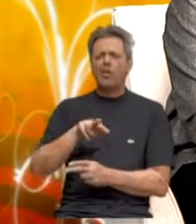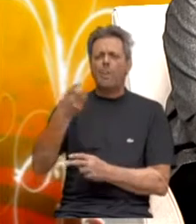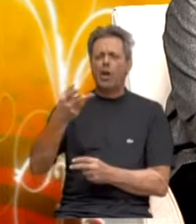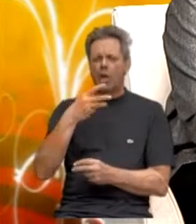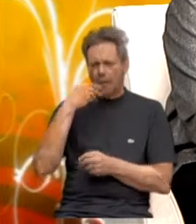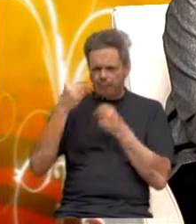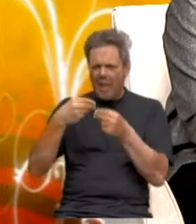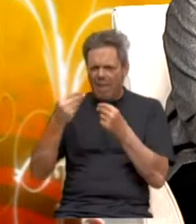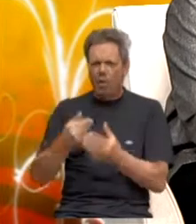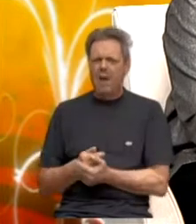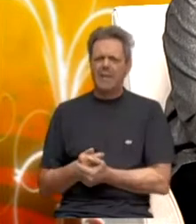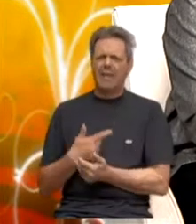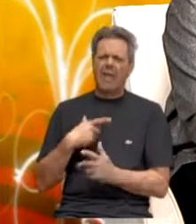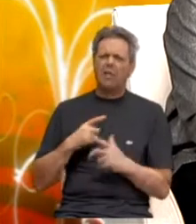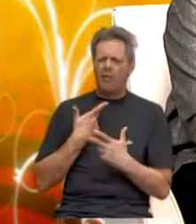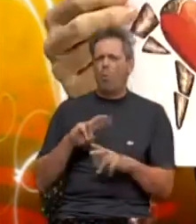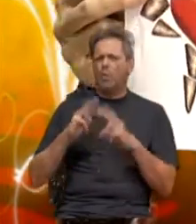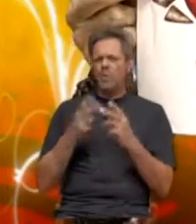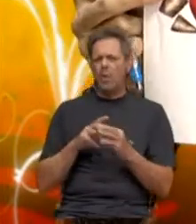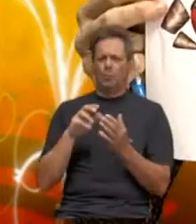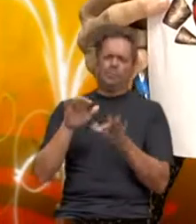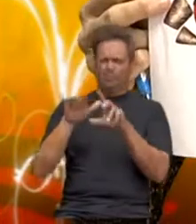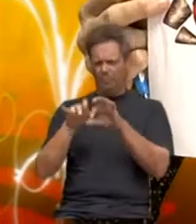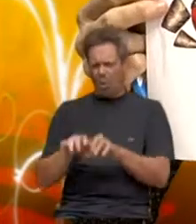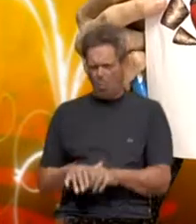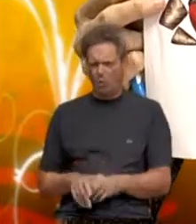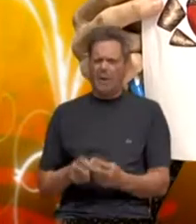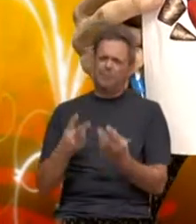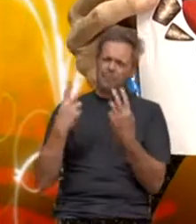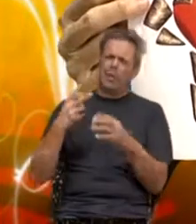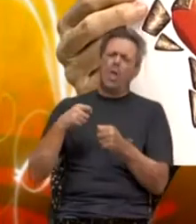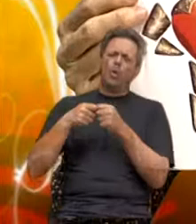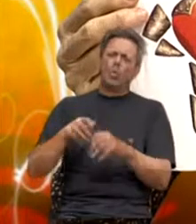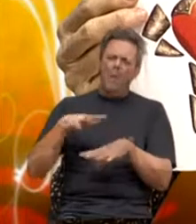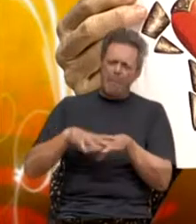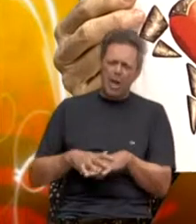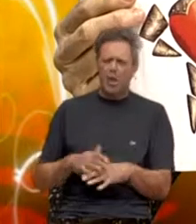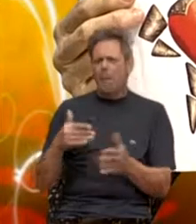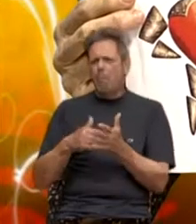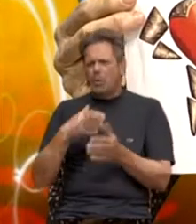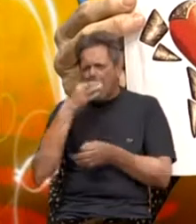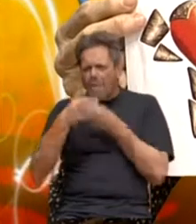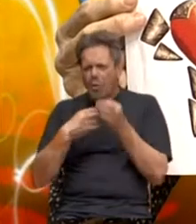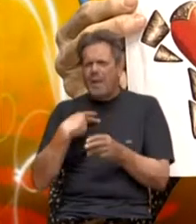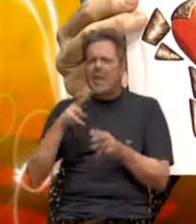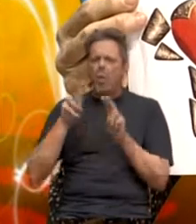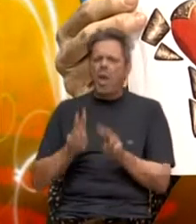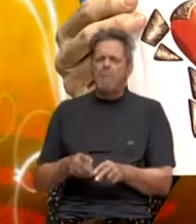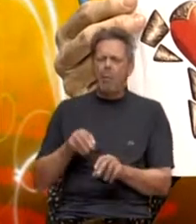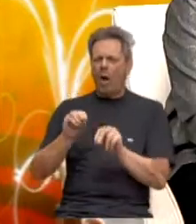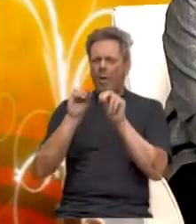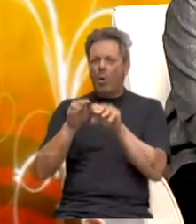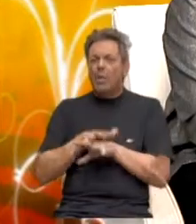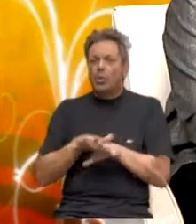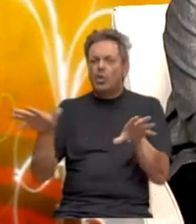Danas živimo u svijetu digitalnih medija, elektronskih medija, vrlo su nam važne društvene mreže. Znači, potrebno je informacije koje imamo, edukaciju